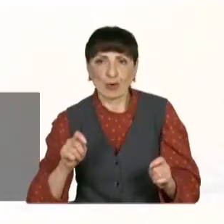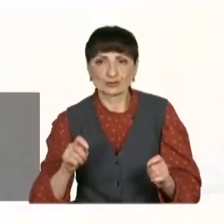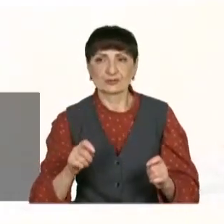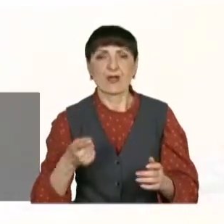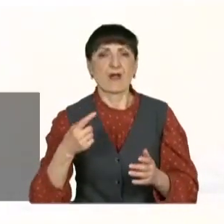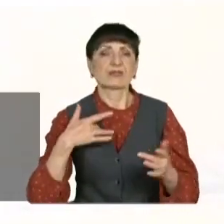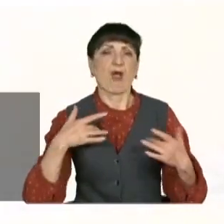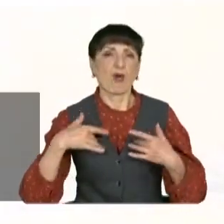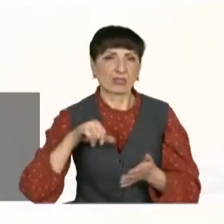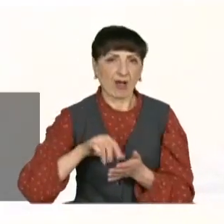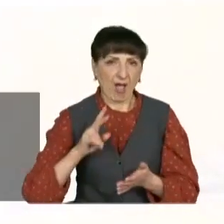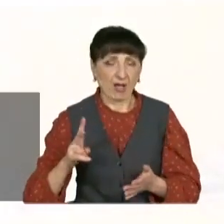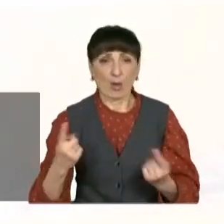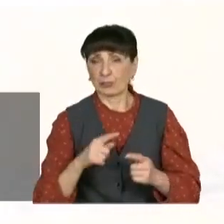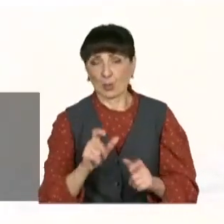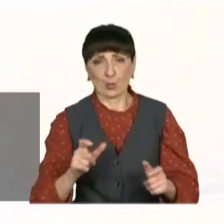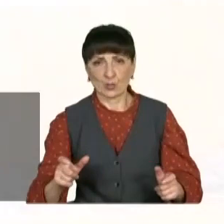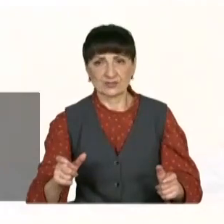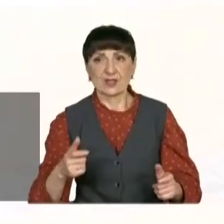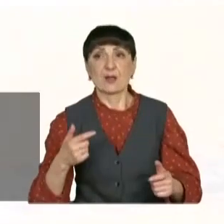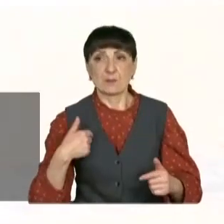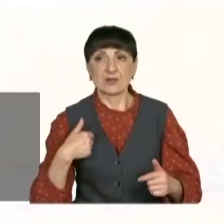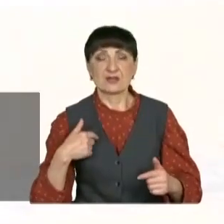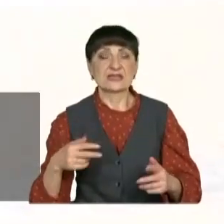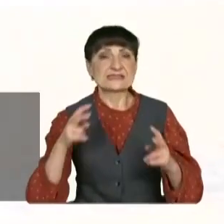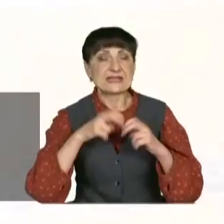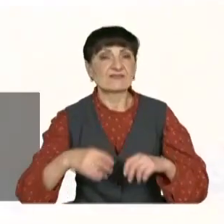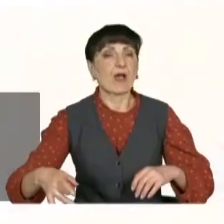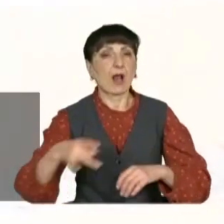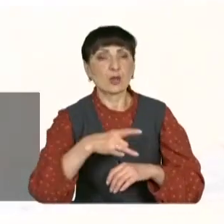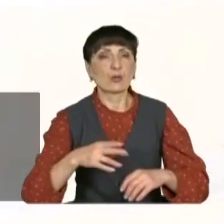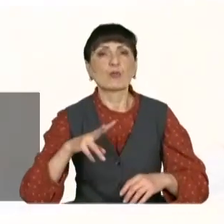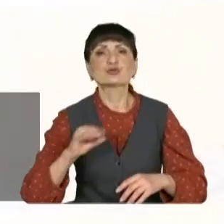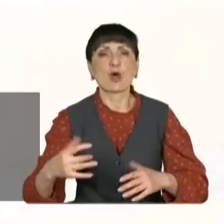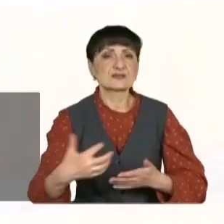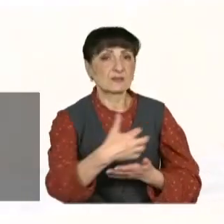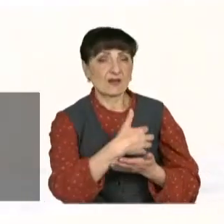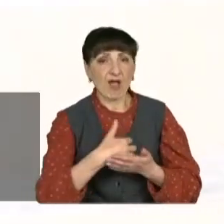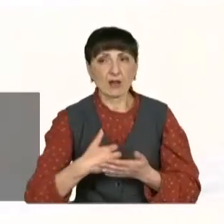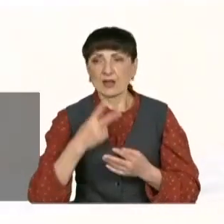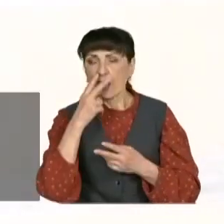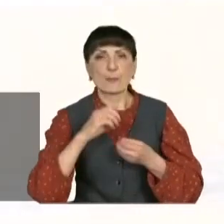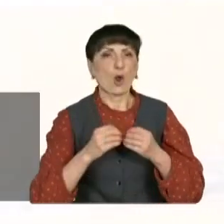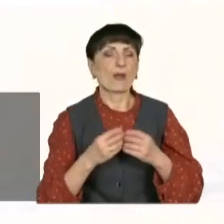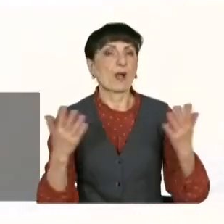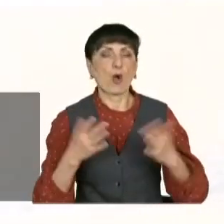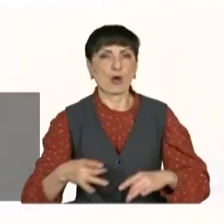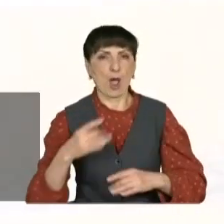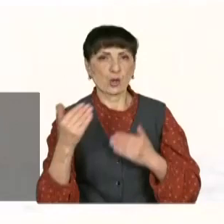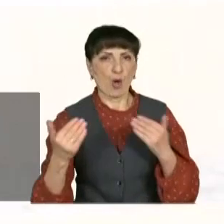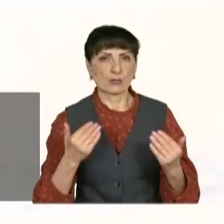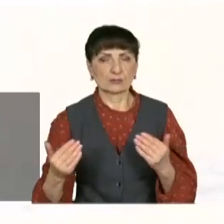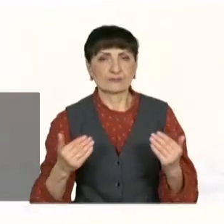театралы и обычные жители города мы исследовали районы собирали мусор выявляли основные проблемы района